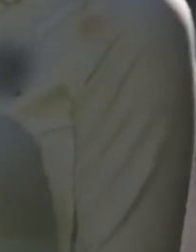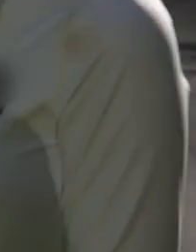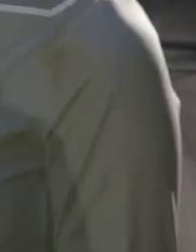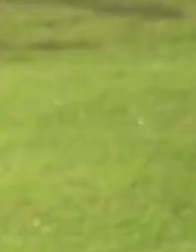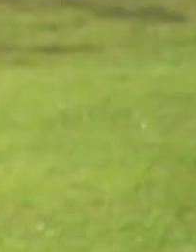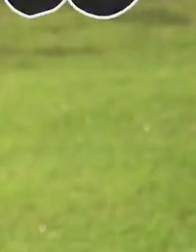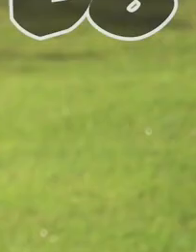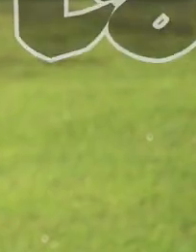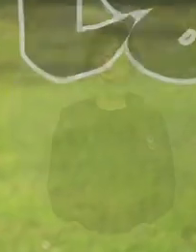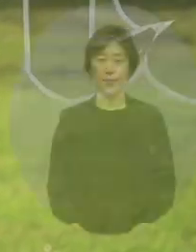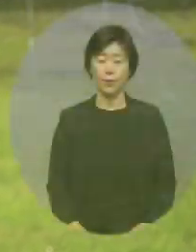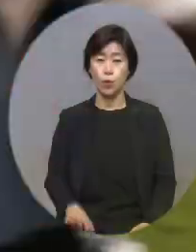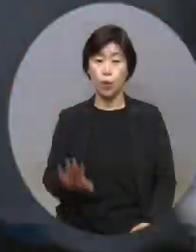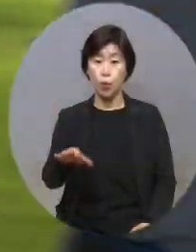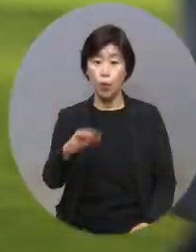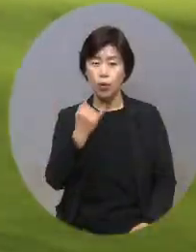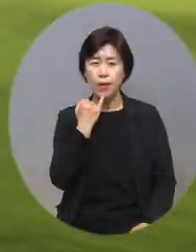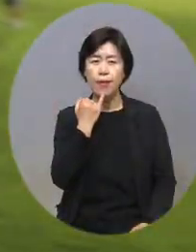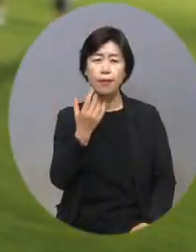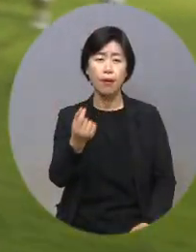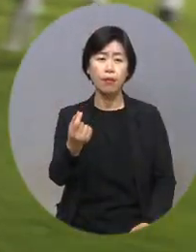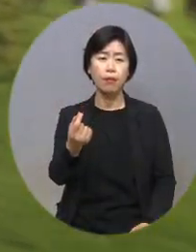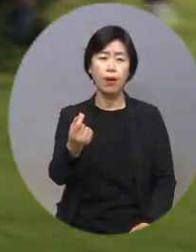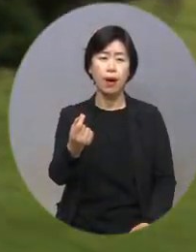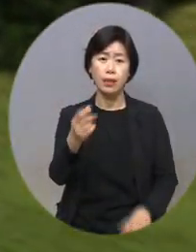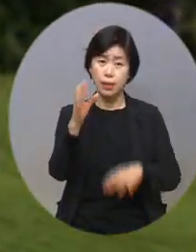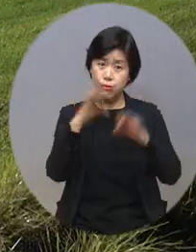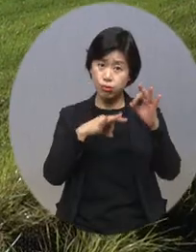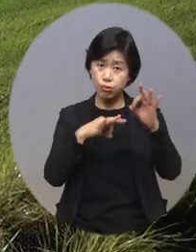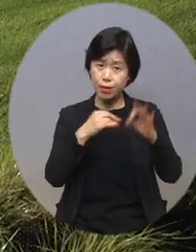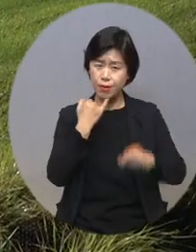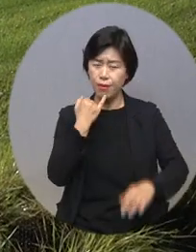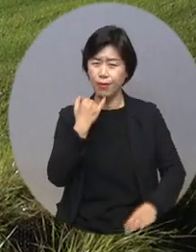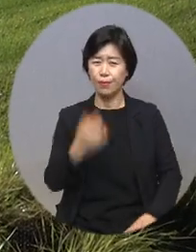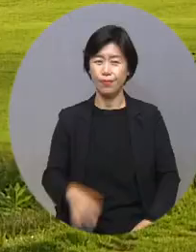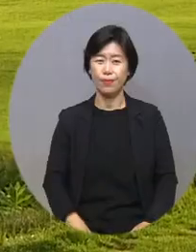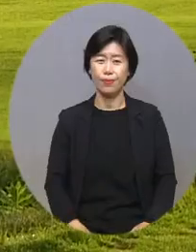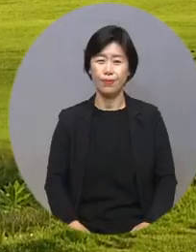아이고, 깠다. 아, 괜찮아. 가스!